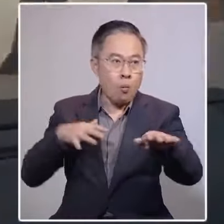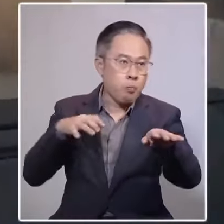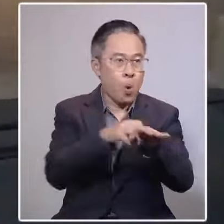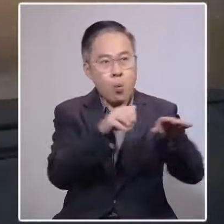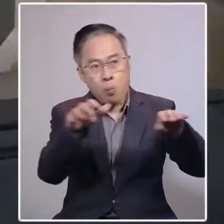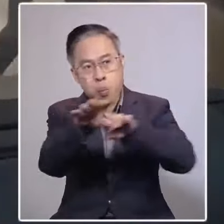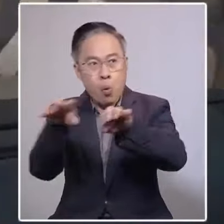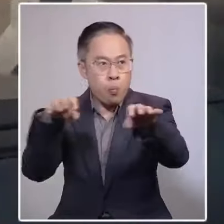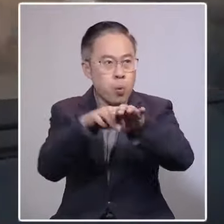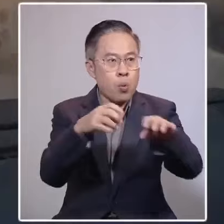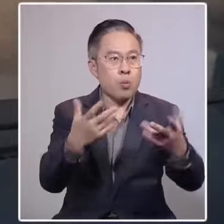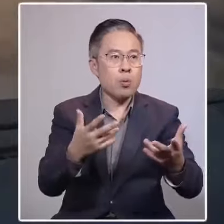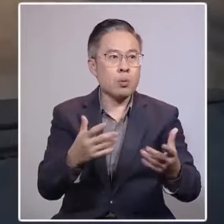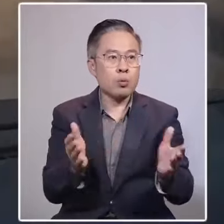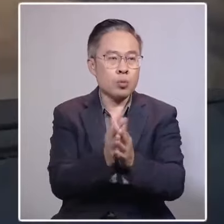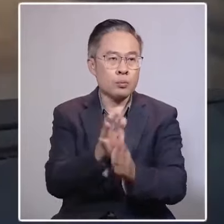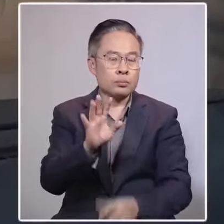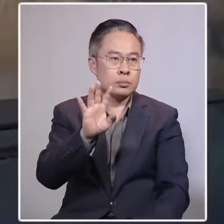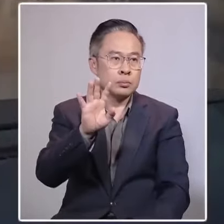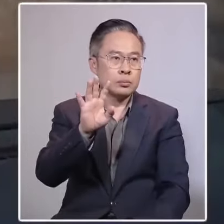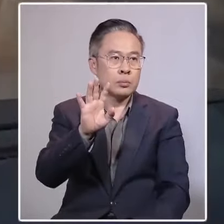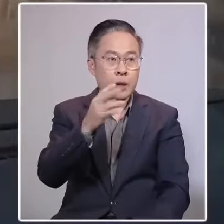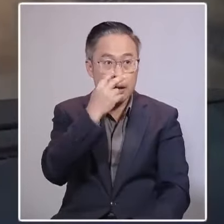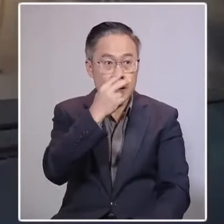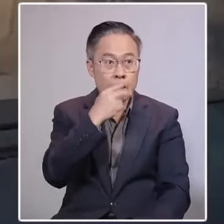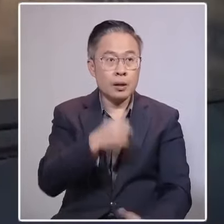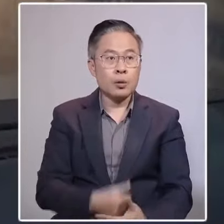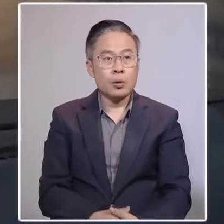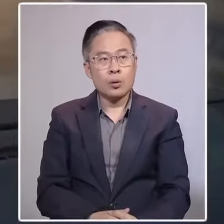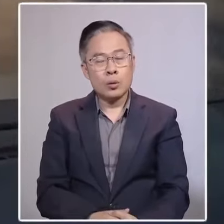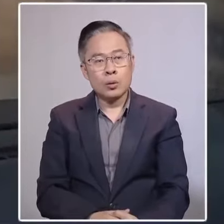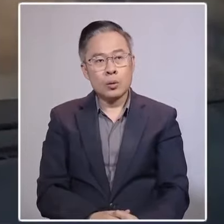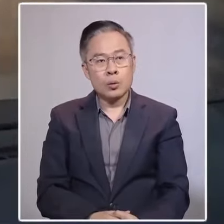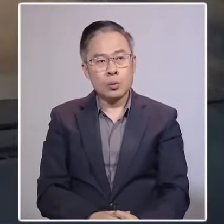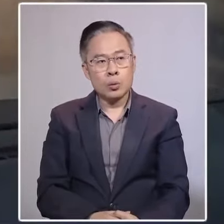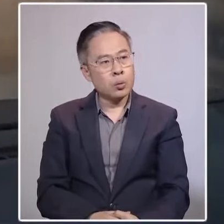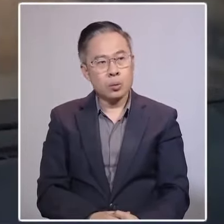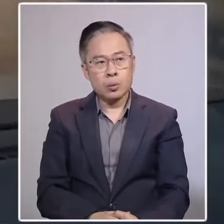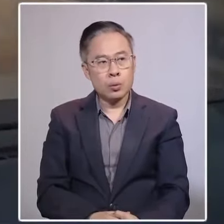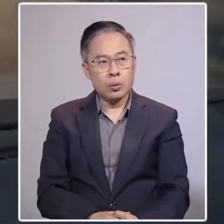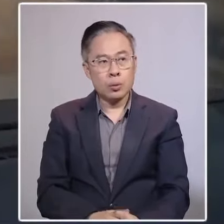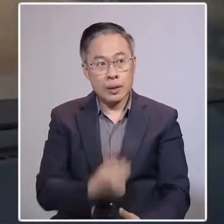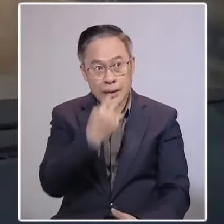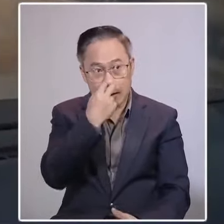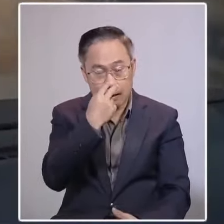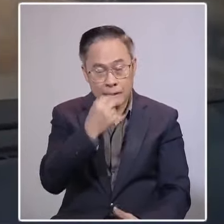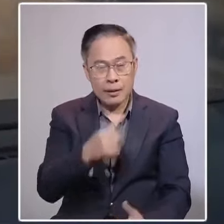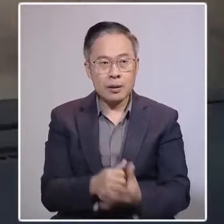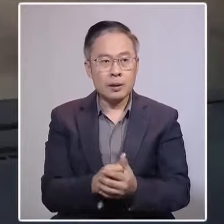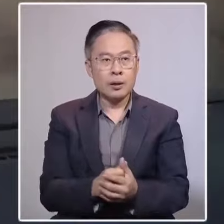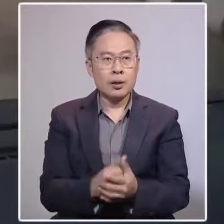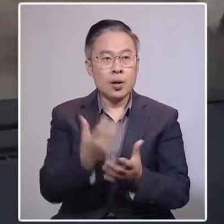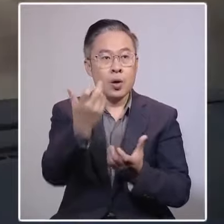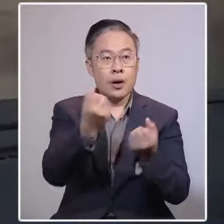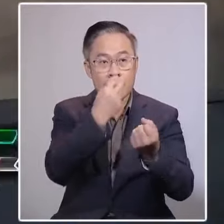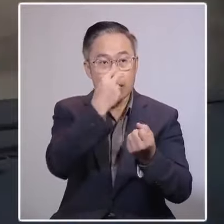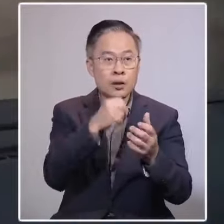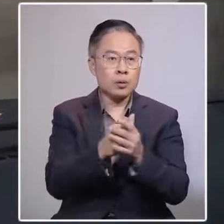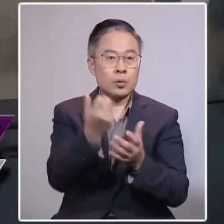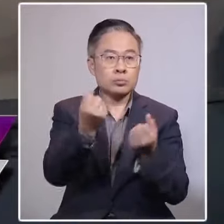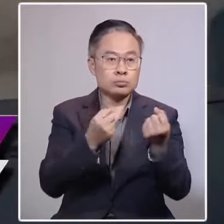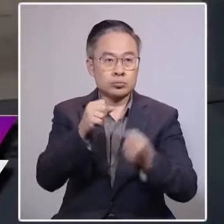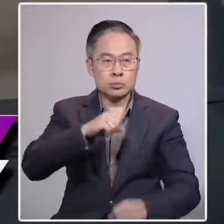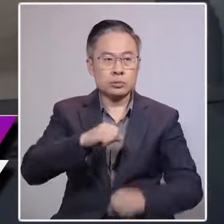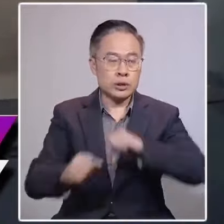แล้วรถข้างหลังเนี่ยเป็นรถ 6ล้อชนคันที่เป็นรถเก๋งมาแล้วก็เบี่ยงจากซ้ายมาขวาเนี่ยแล้วคุณดูซ้ายมือนี่